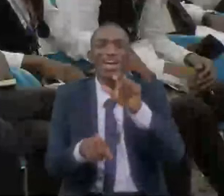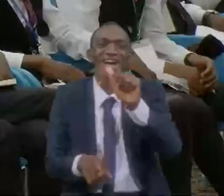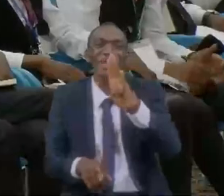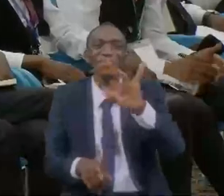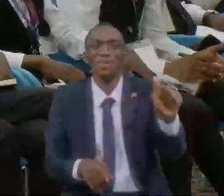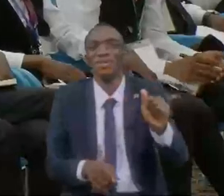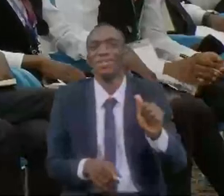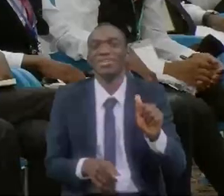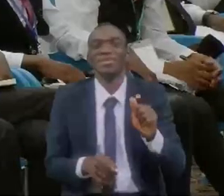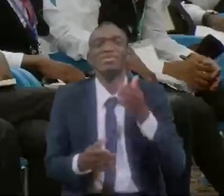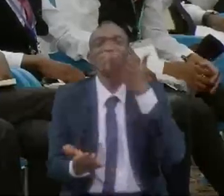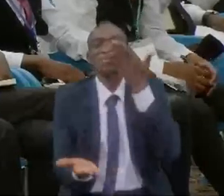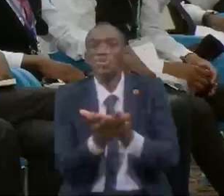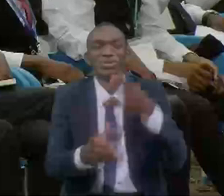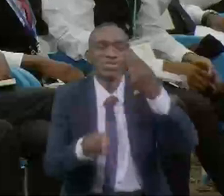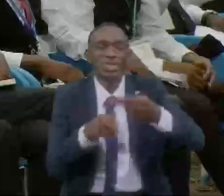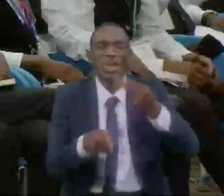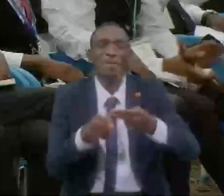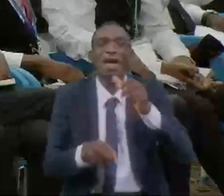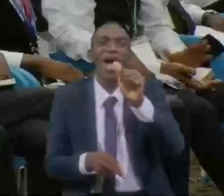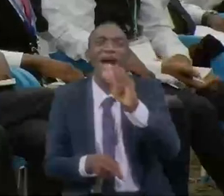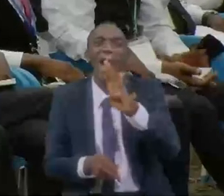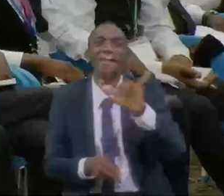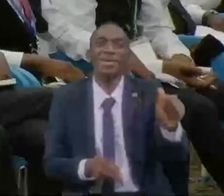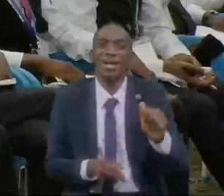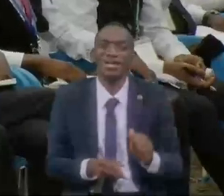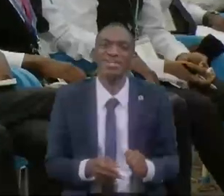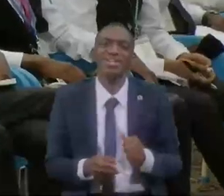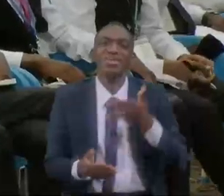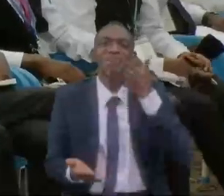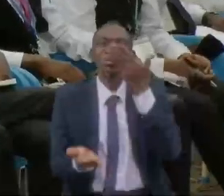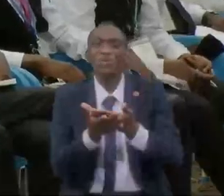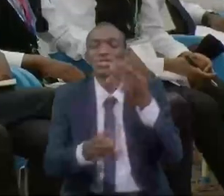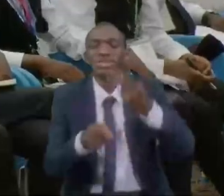Bonne nouvelle, Abi, Abia. Bon nom, Abia.